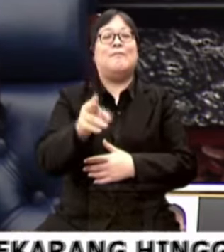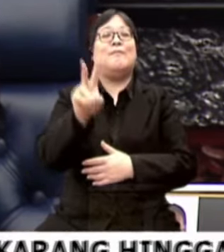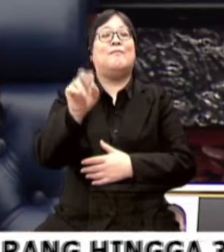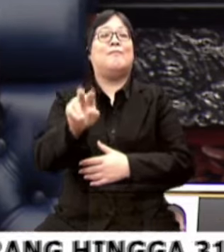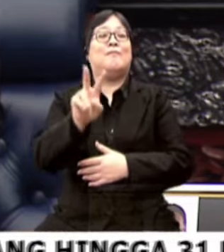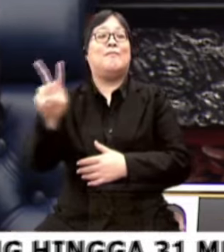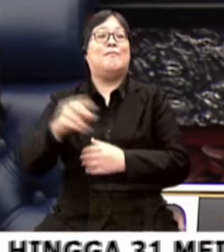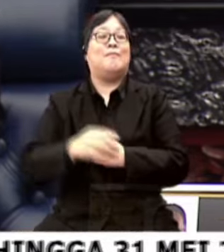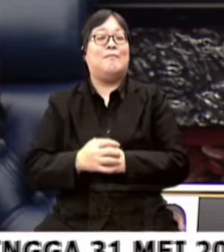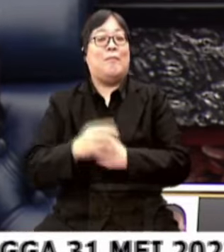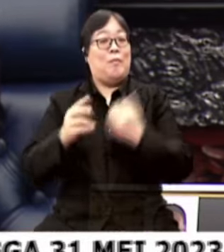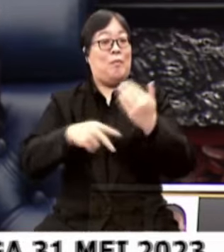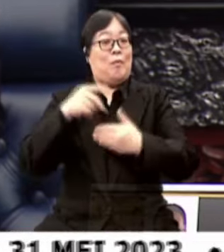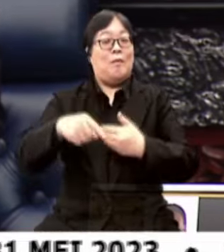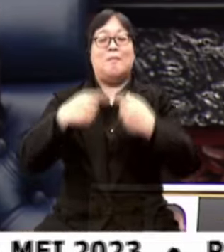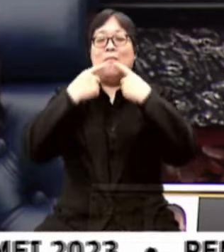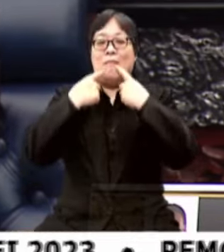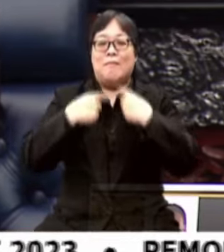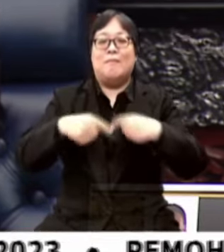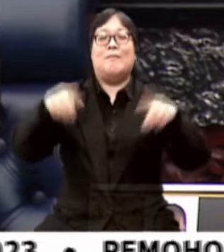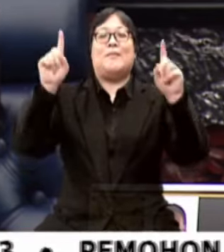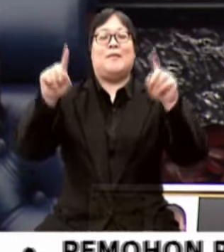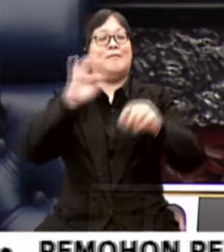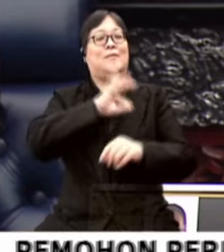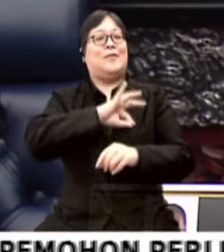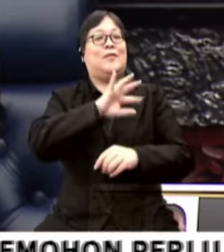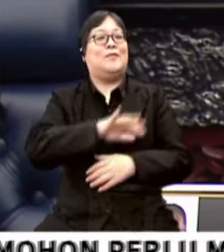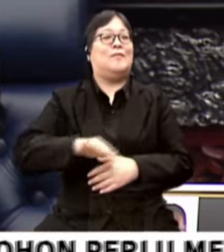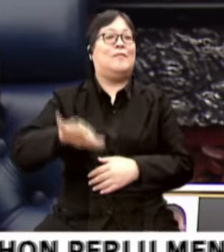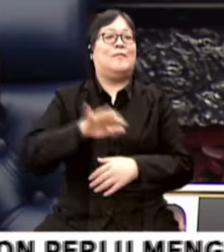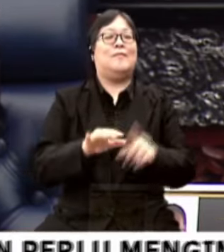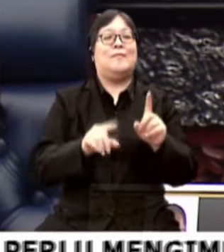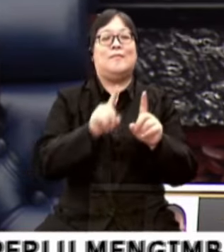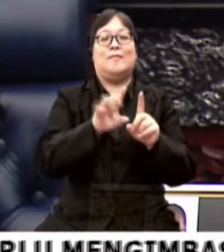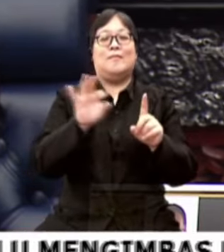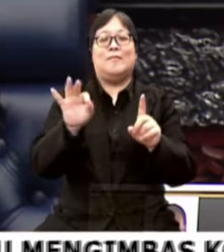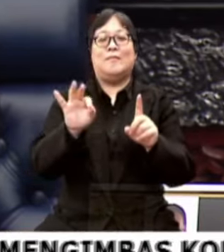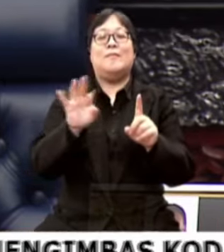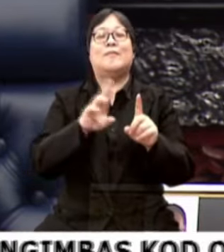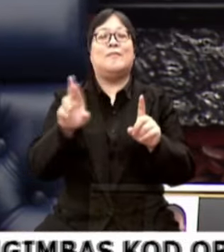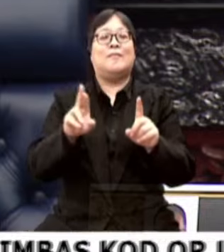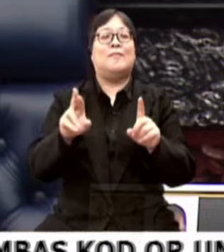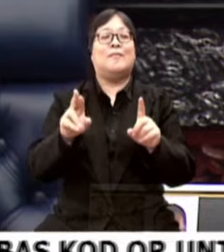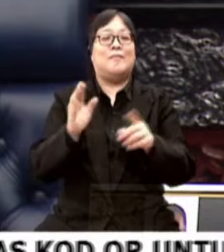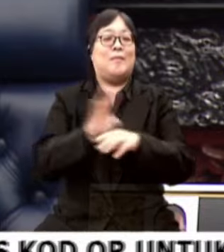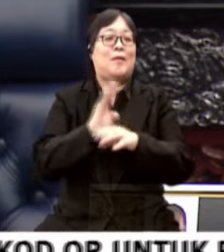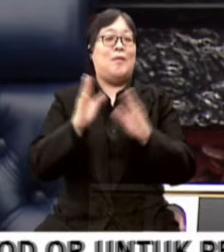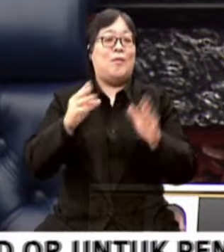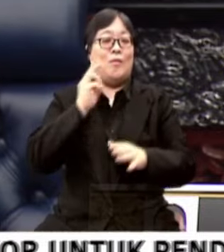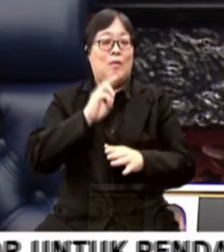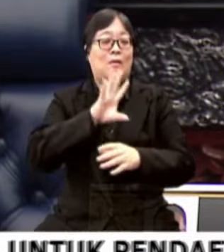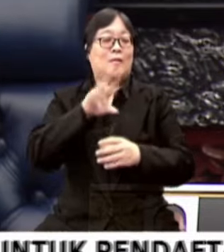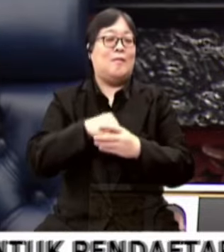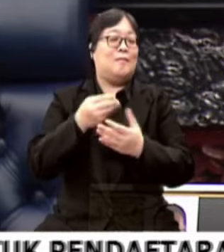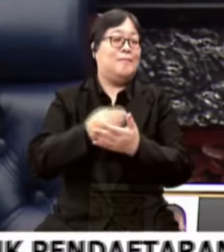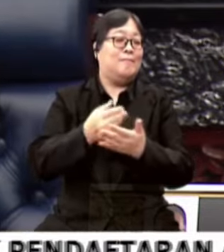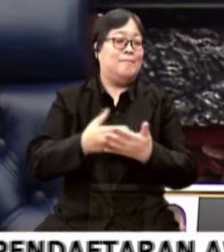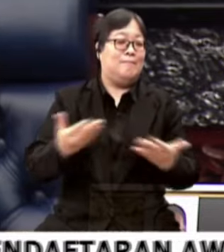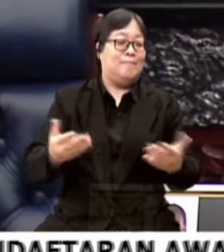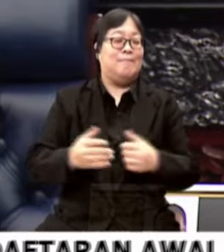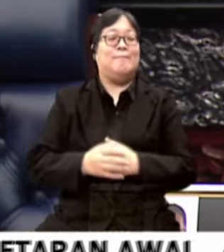program ini telah berjaya memberi manfaat kepada satu ratus 19 Usahawan wanita dengan melibatkan peruntukan berjumlah